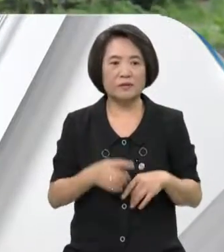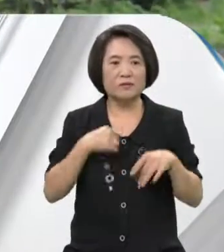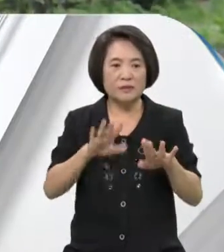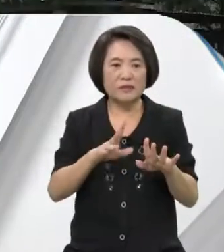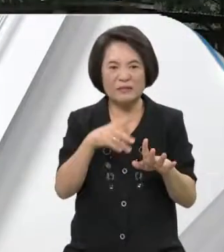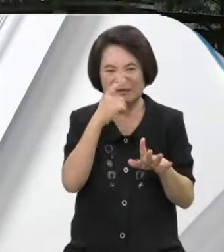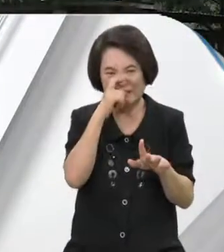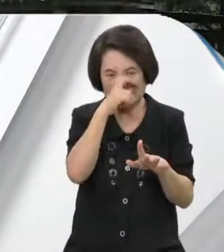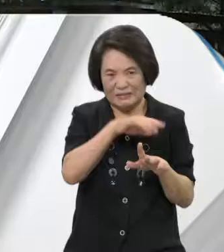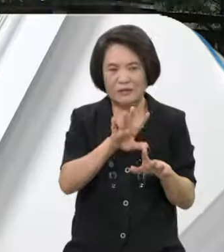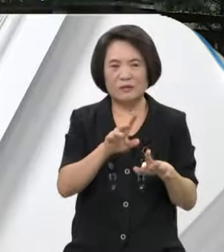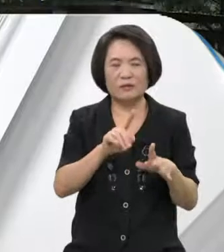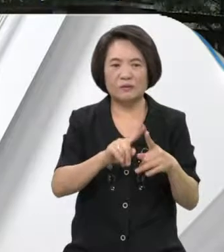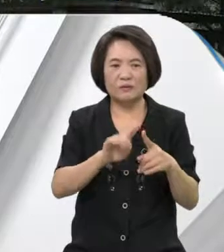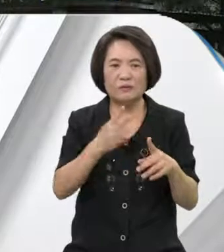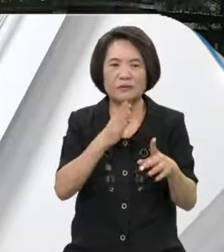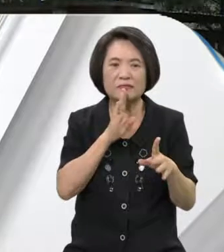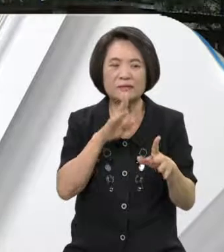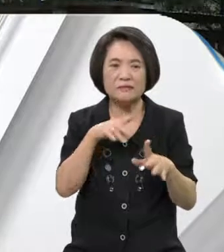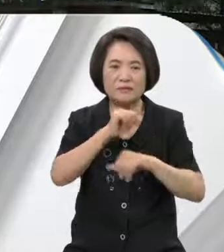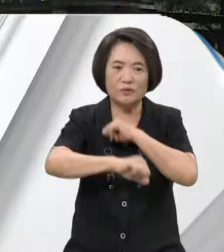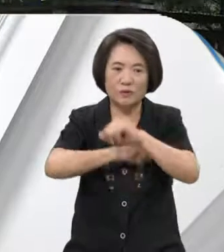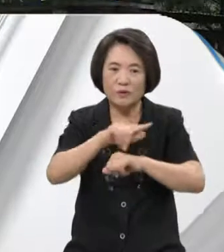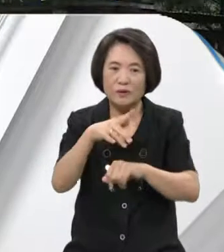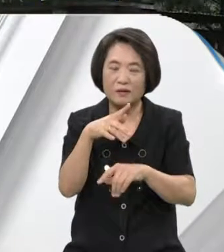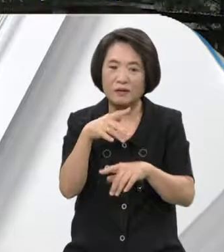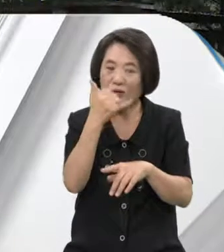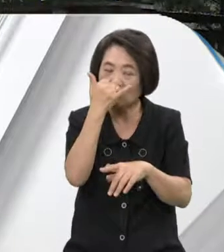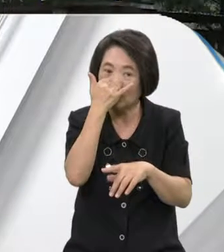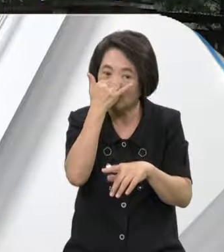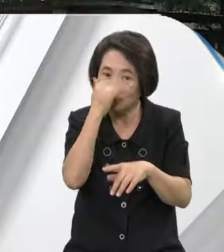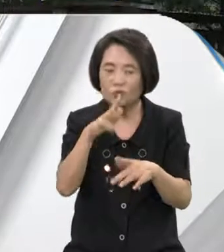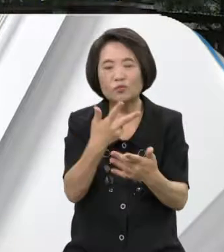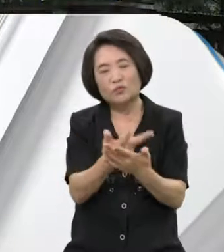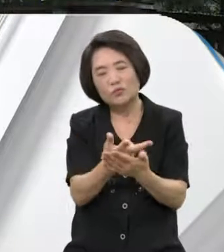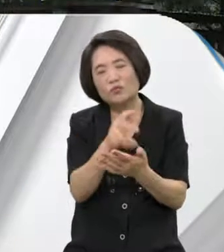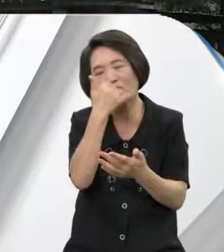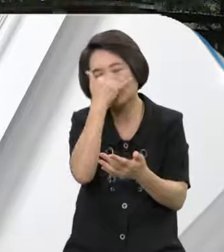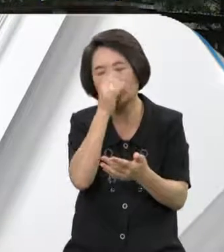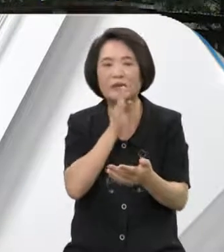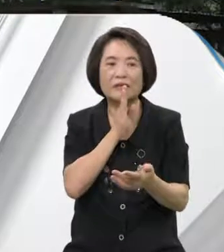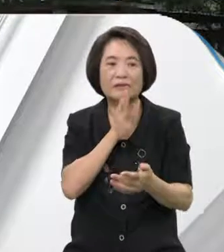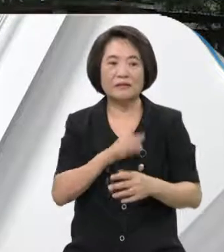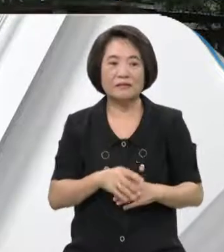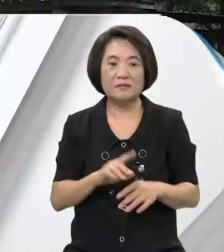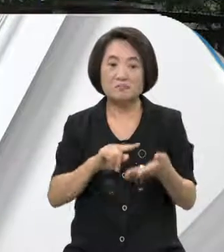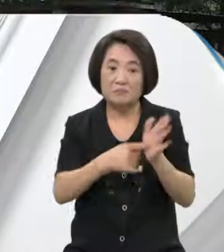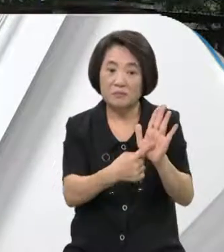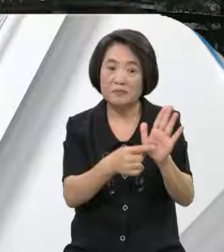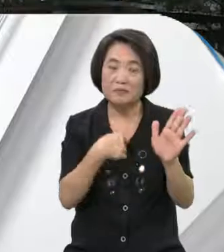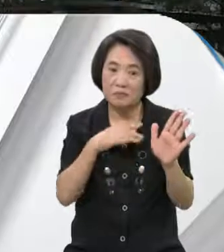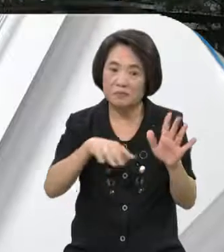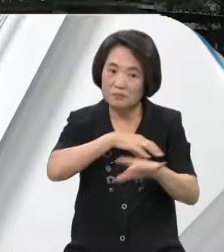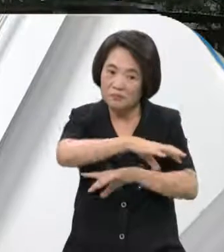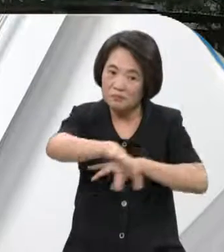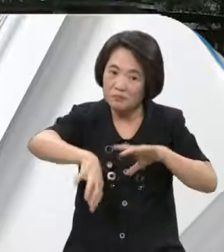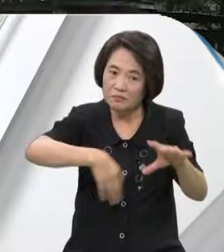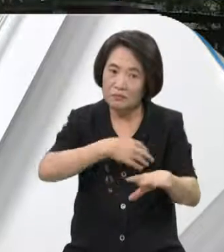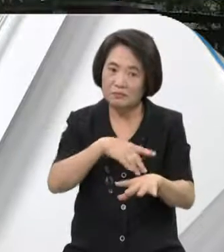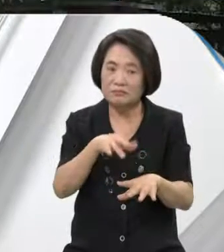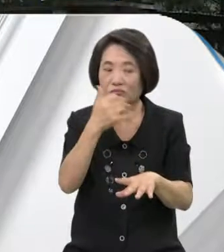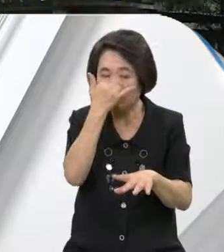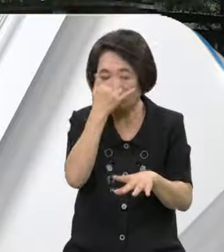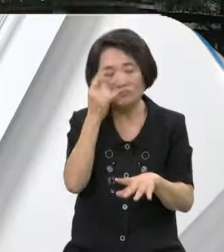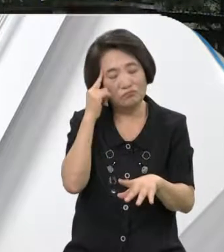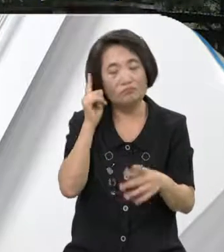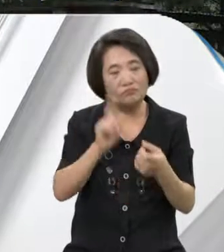脏，但是动物上它都是很安宁的躺在那边睡觉，那表示说我们这个环境。猪来讲，